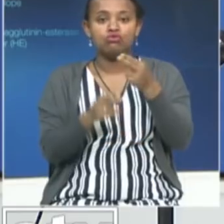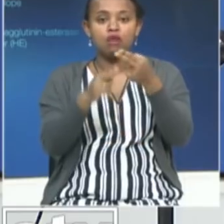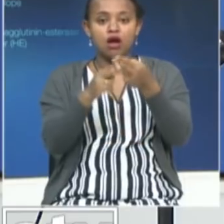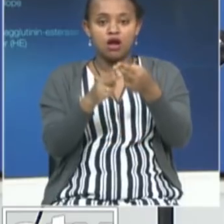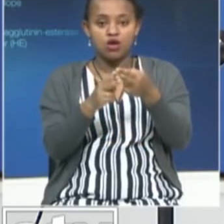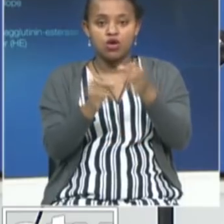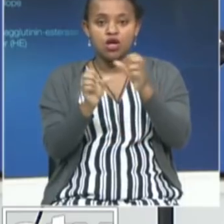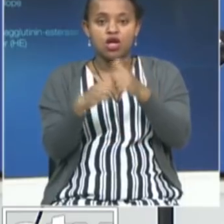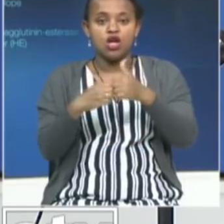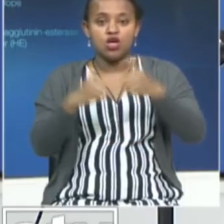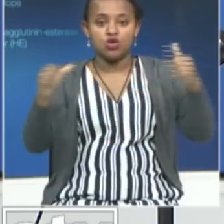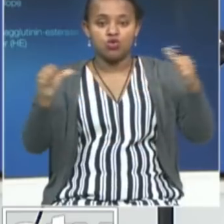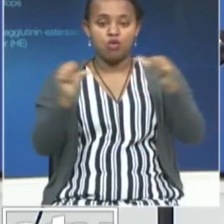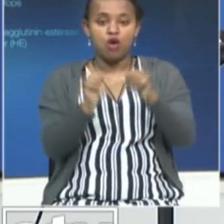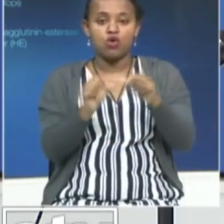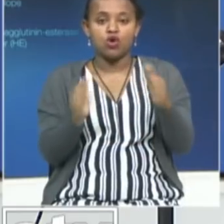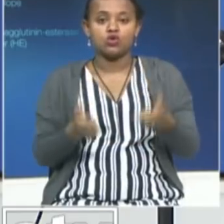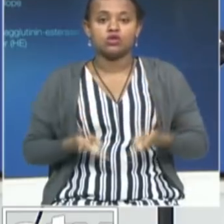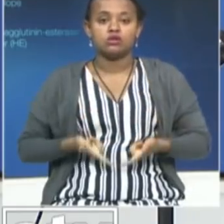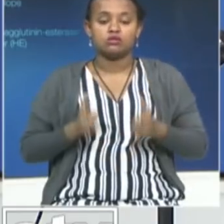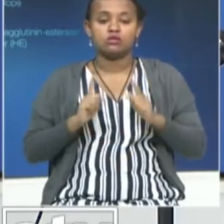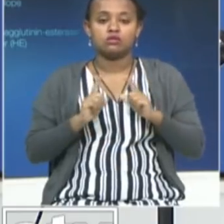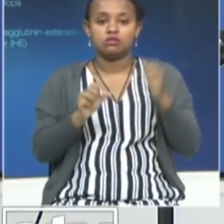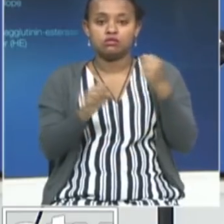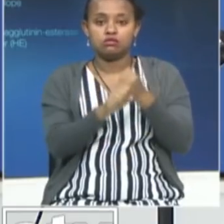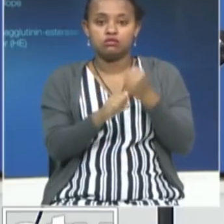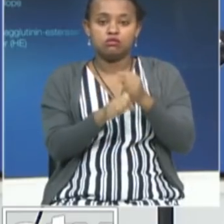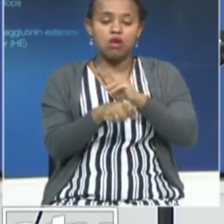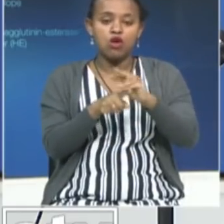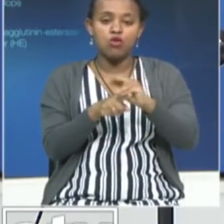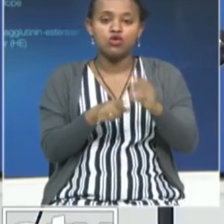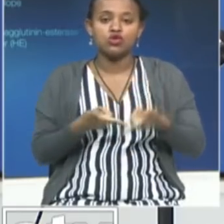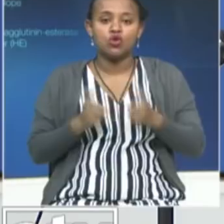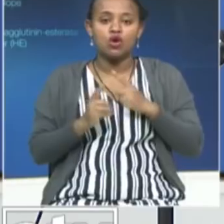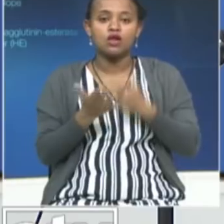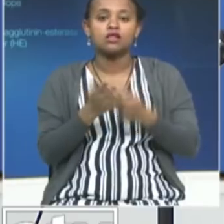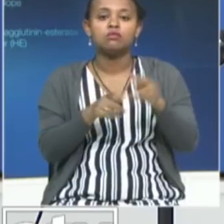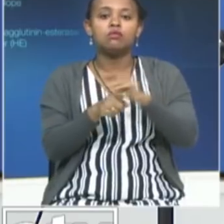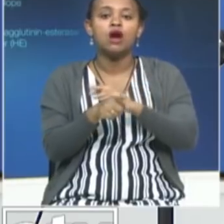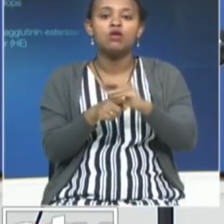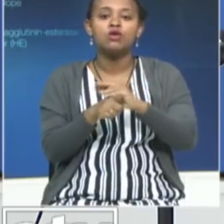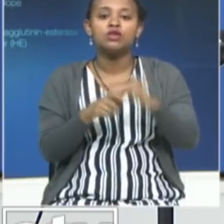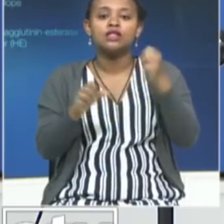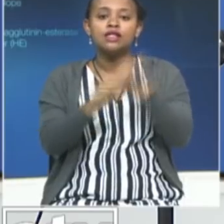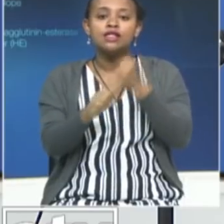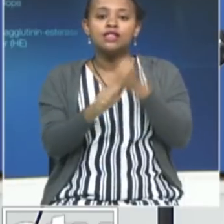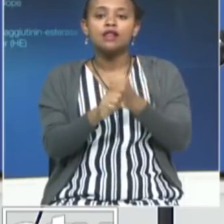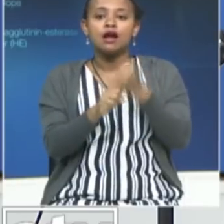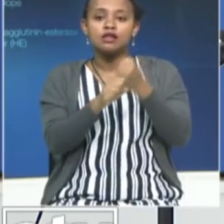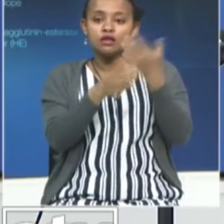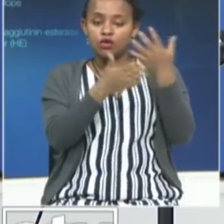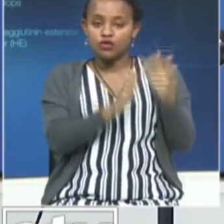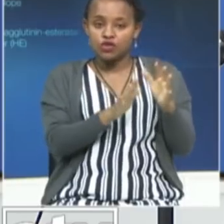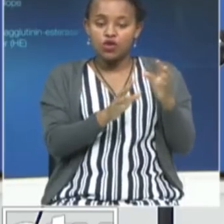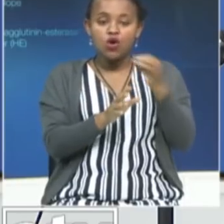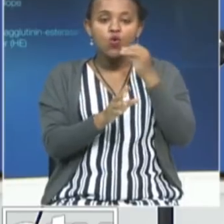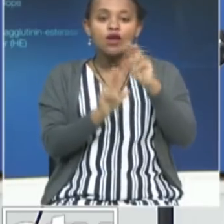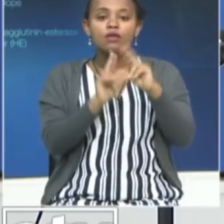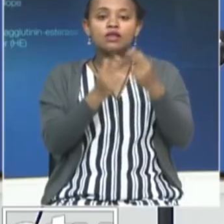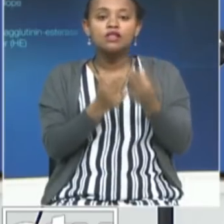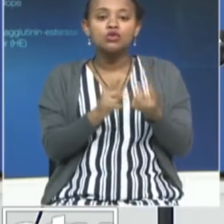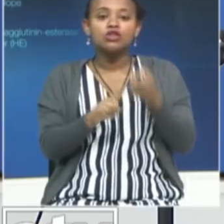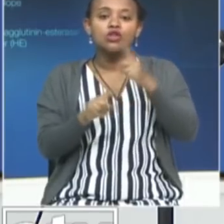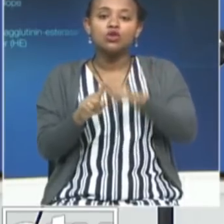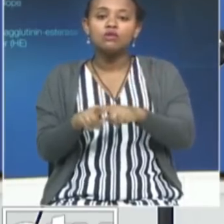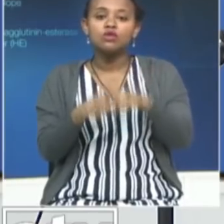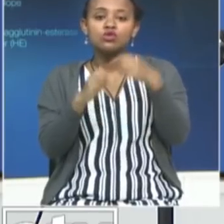ለይቶ ማቆያ ውስጥ የሚሰሩ የጤና ባለሙያዎች ይኖራሉ። እነዚህ ባለሙያዎች ስራ ሰርተው ወደ ቤተሰቦቻቸው